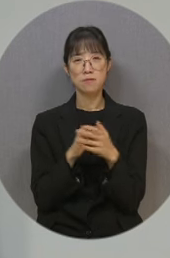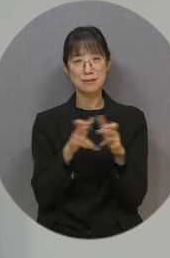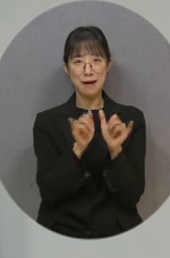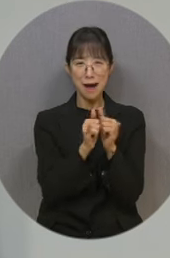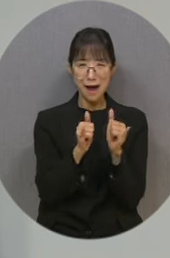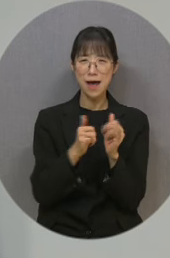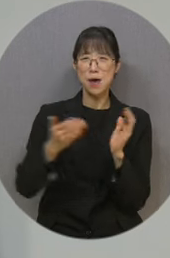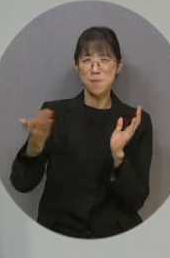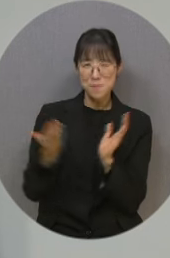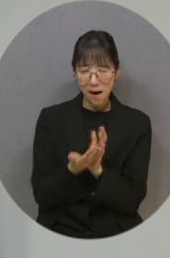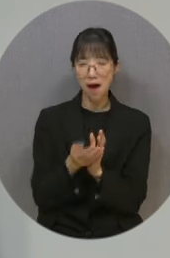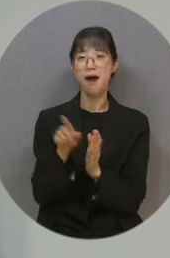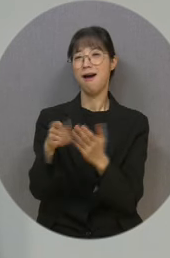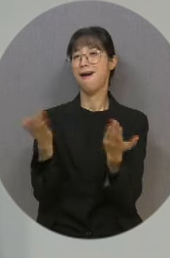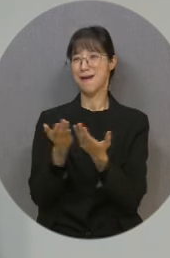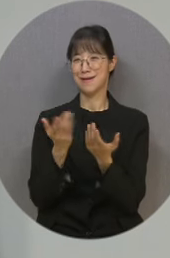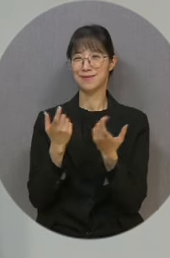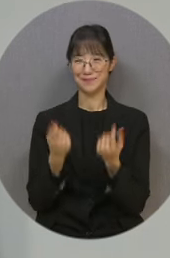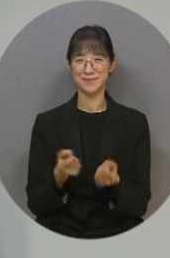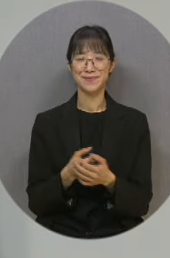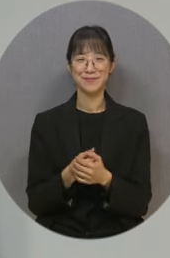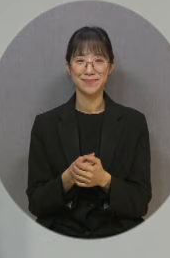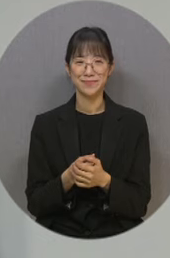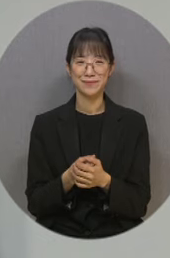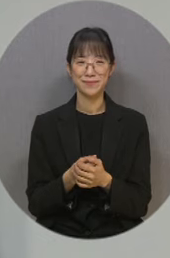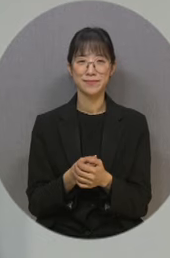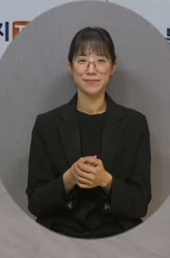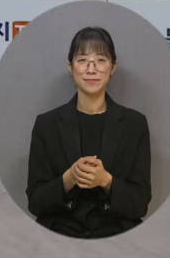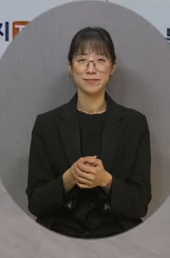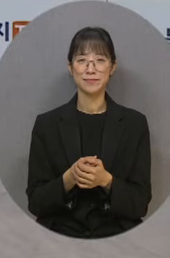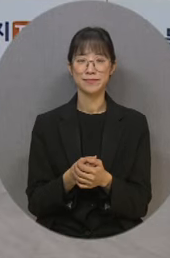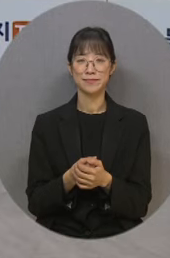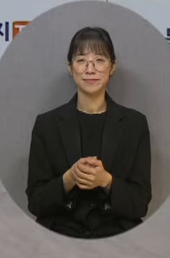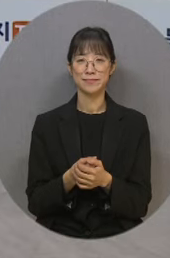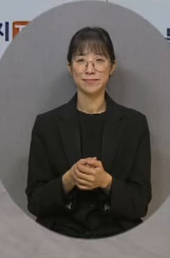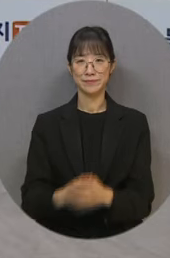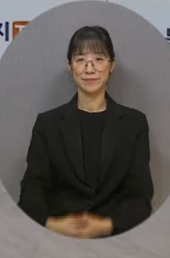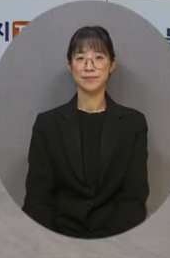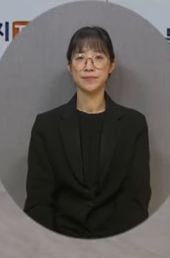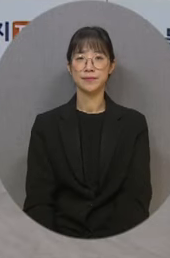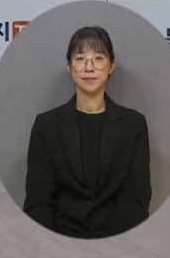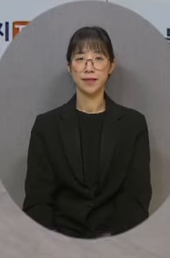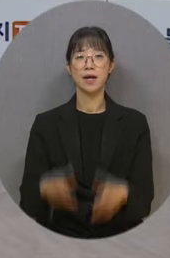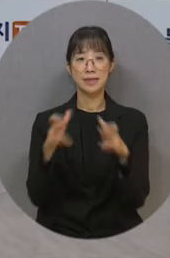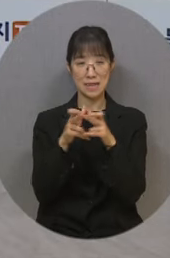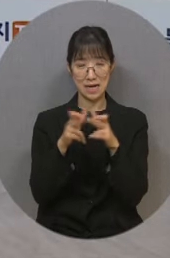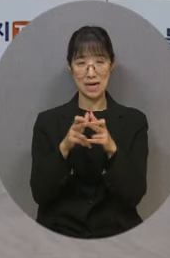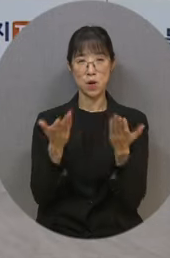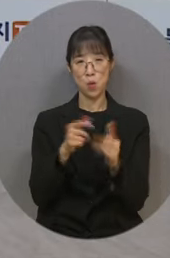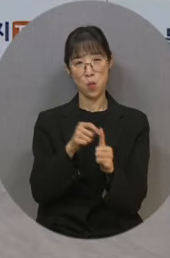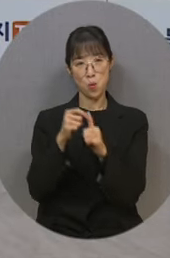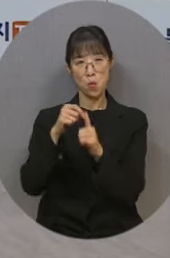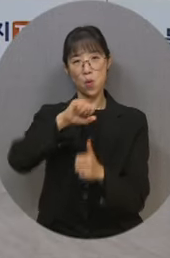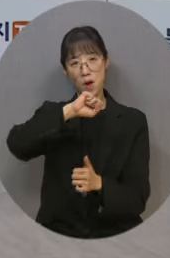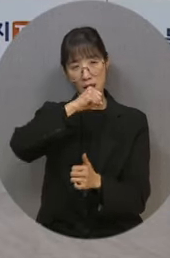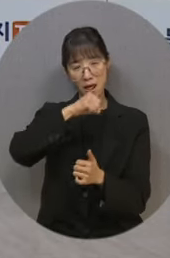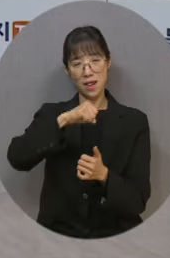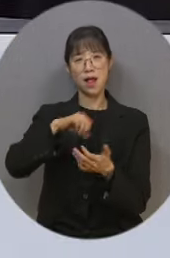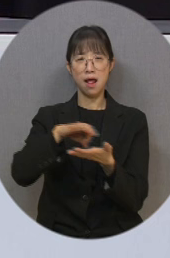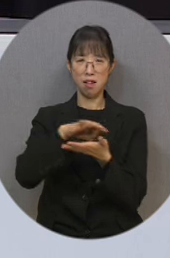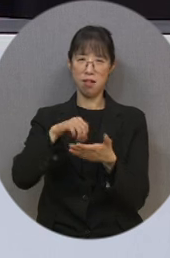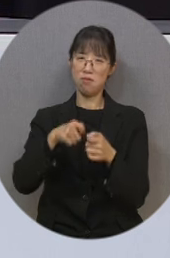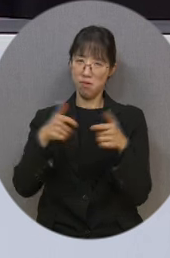어떤 그 적합한 직종이 아닐까 하는 생각이 듭니다 예 장애인 고용 예산도 좀 느려야 된다고 생각을